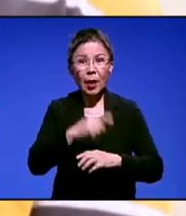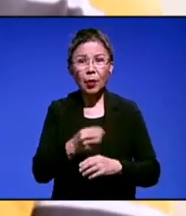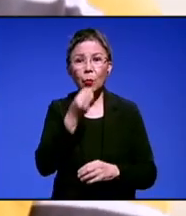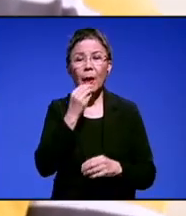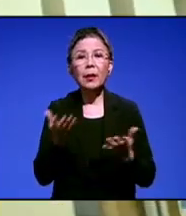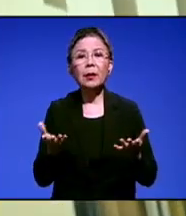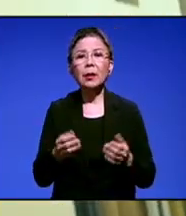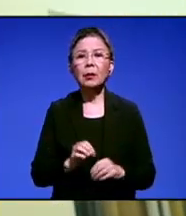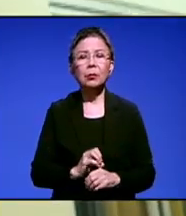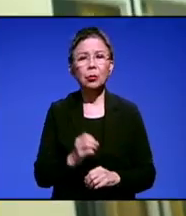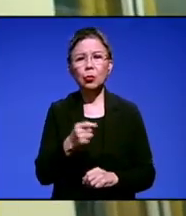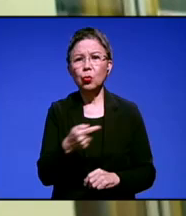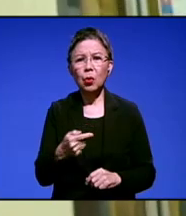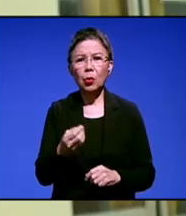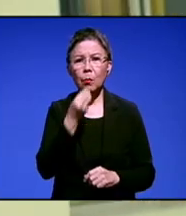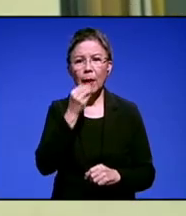pun nggak cukup.